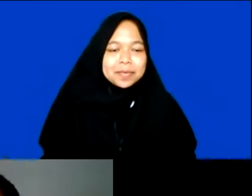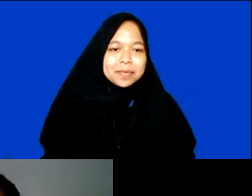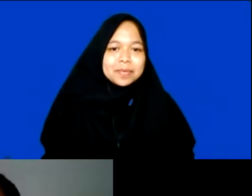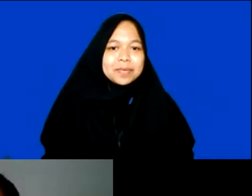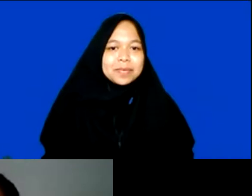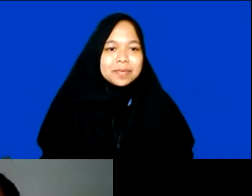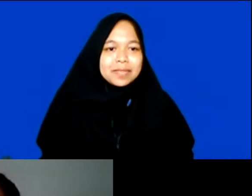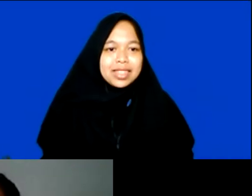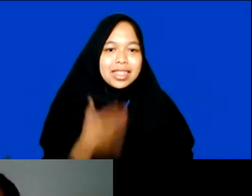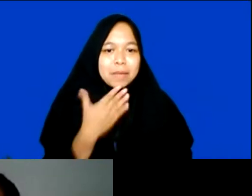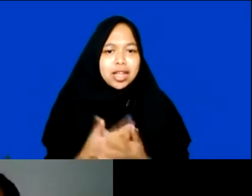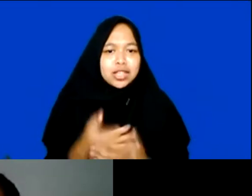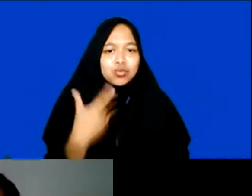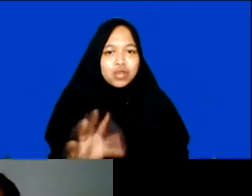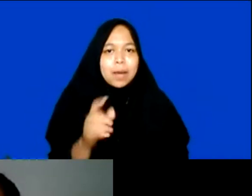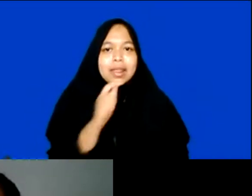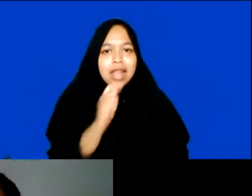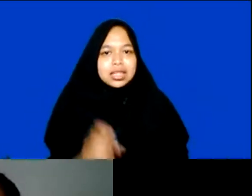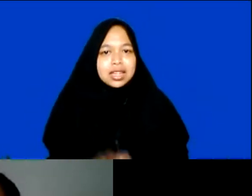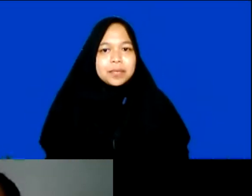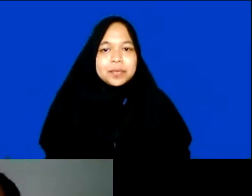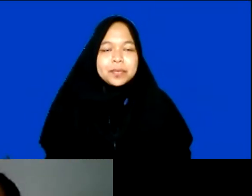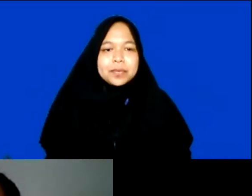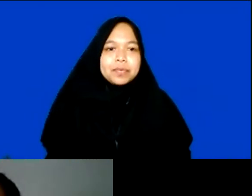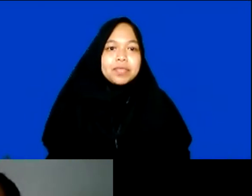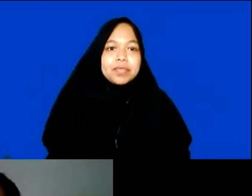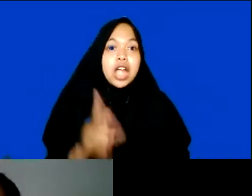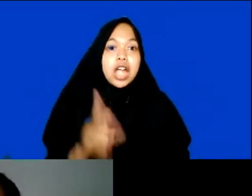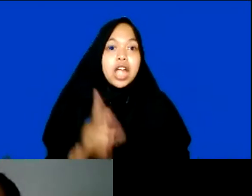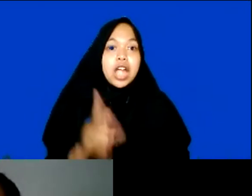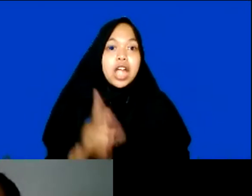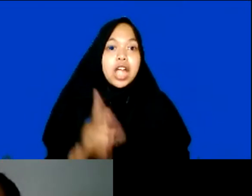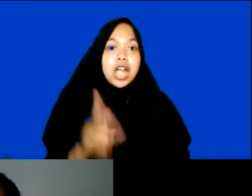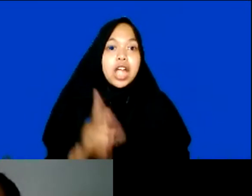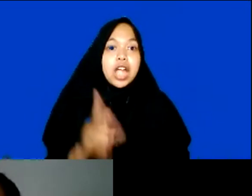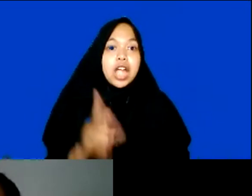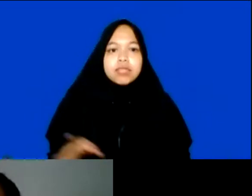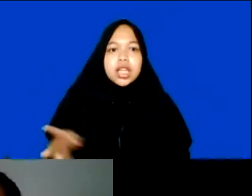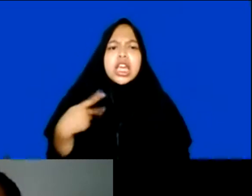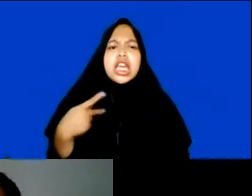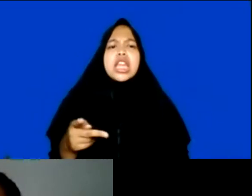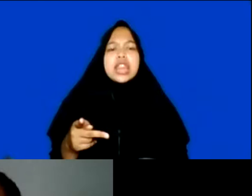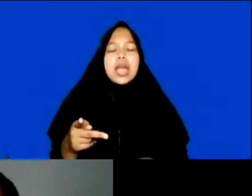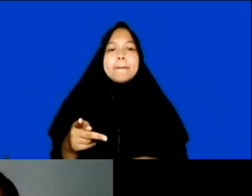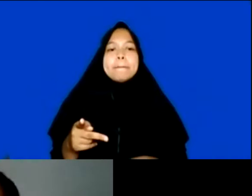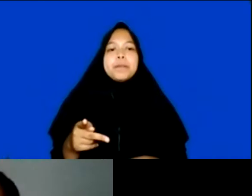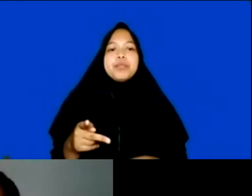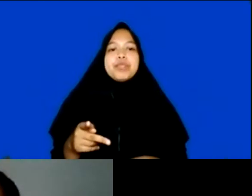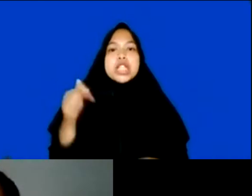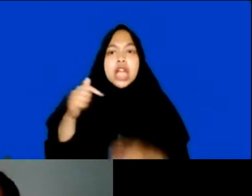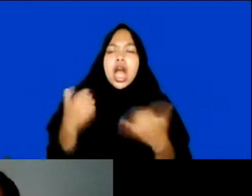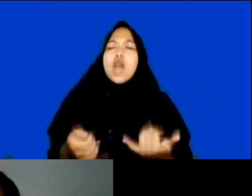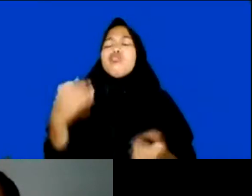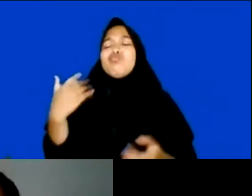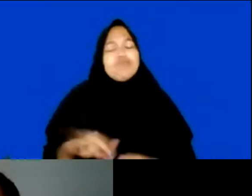Terima kasih ya, Mbak Christina ya. Ya kalau pemasaran sih, ya kita juga masih. Sekarang kan udah enak ya, Mbak, banyak banget